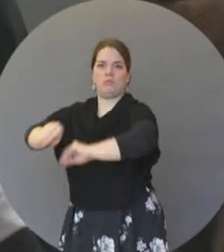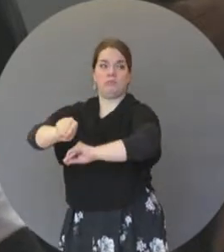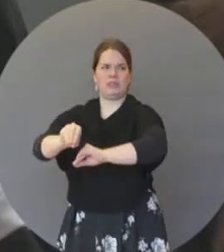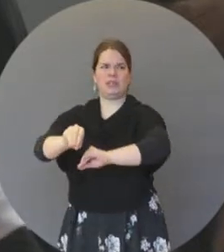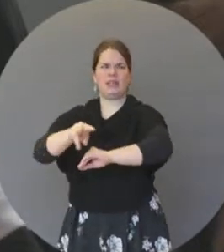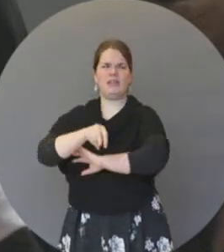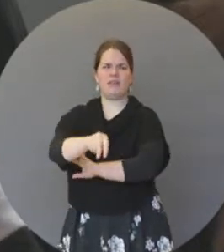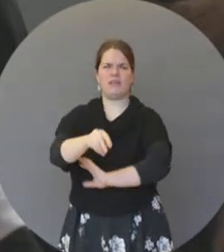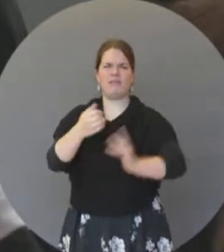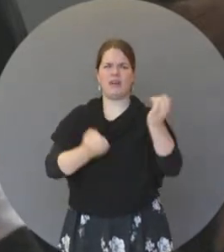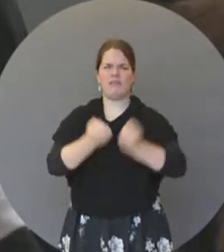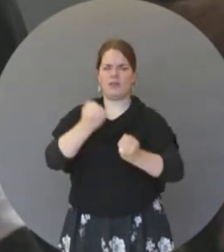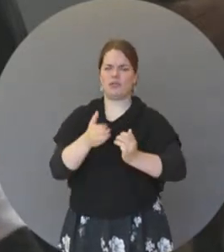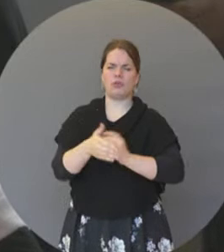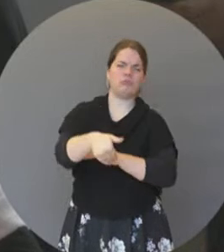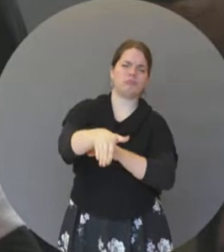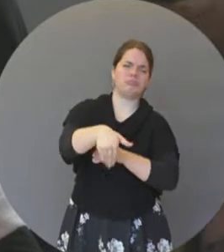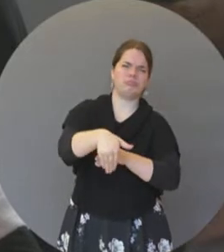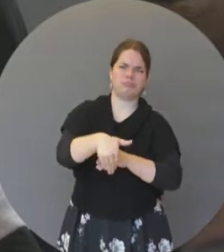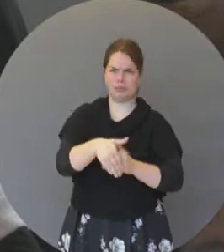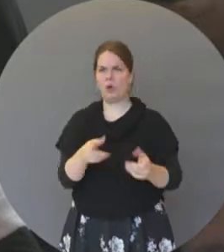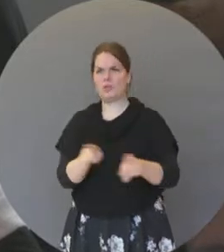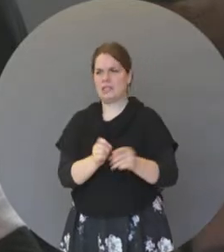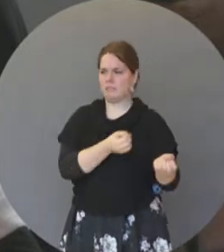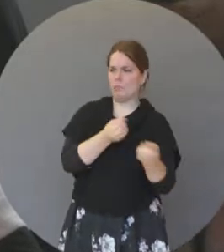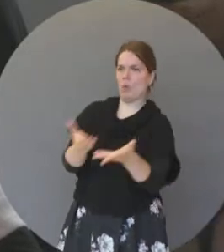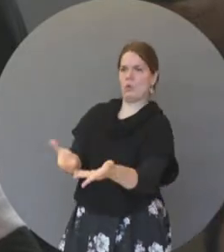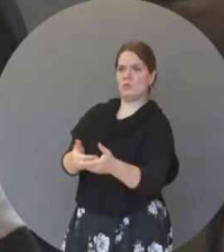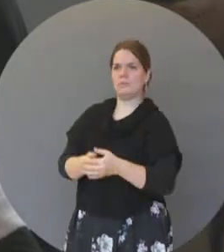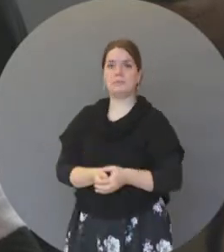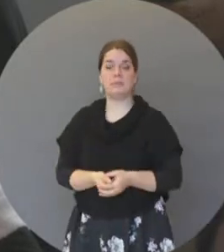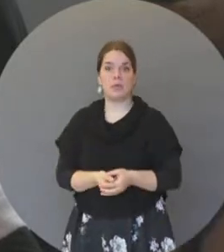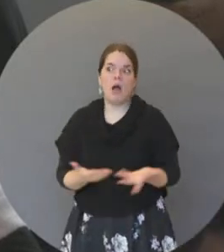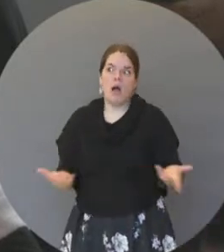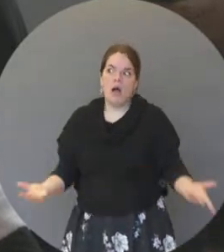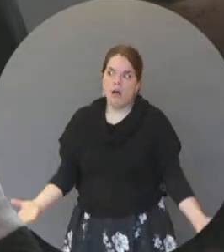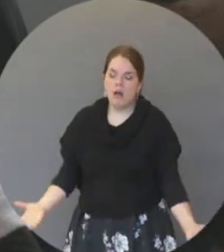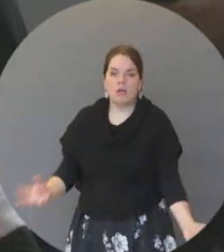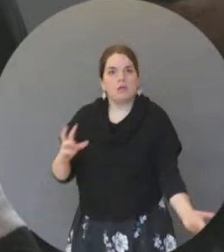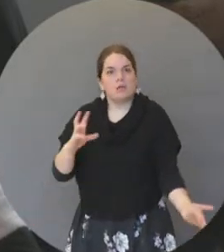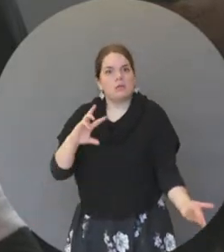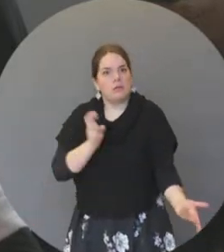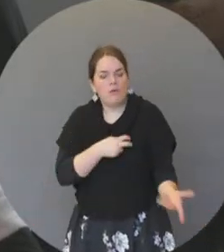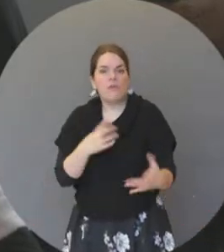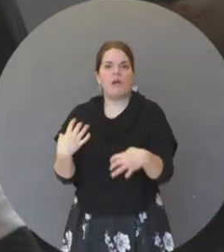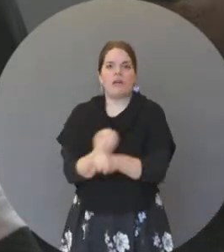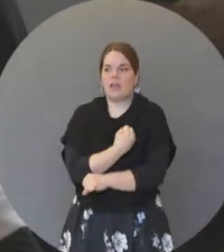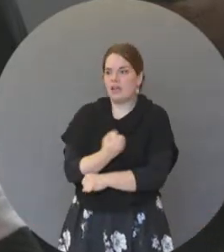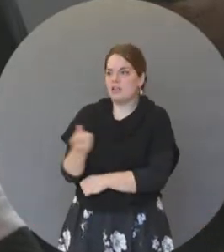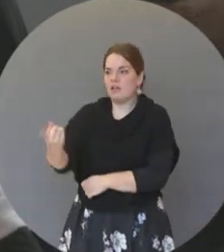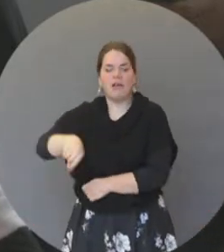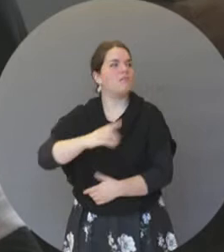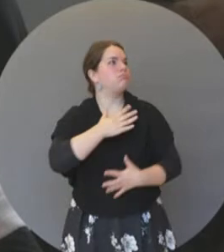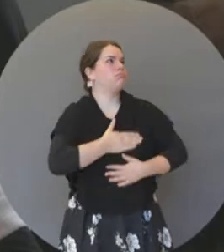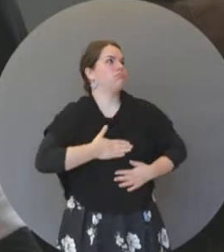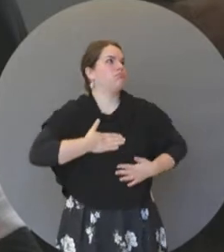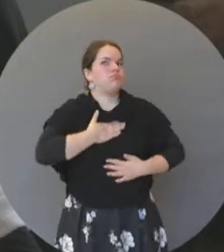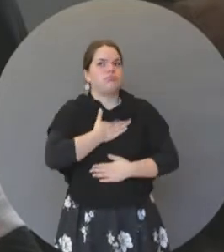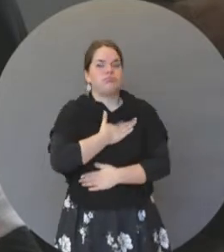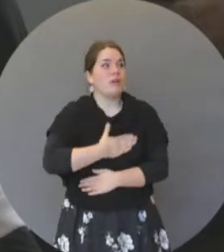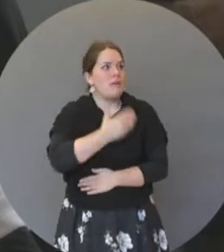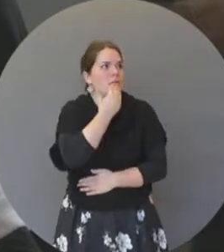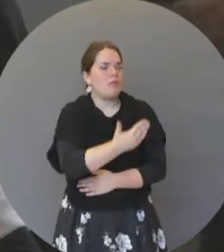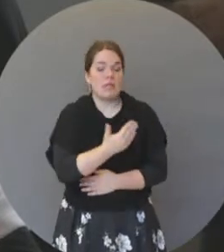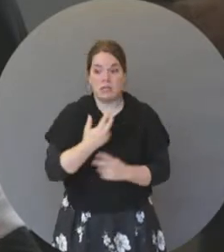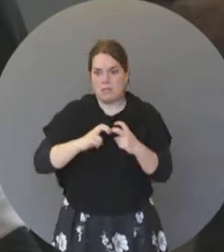dans le jour à venir une véritable réussite et un coup de pouce apprécié par les personnels notamment ceux qui ont le plus de